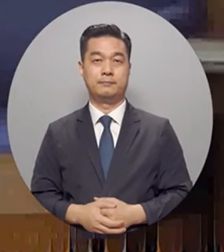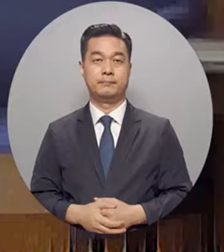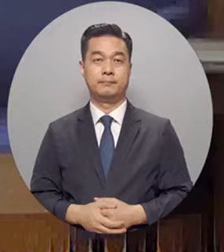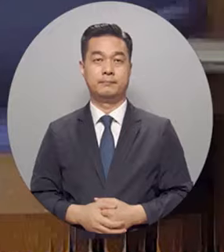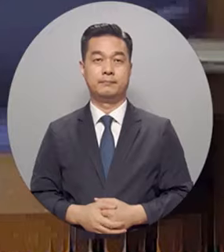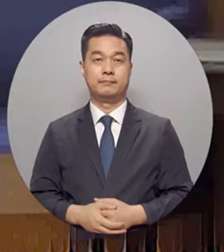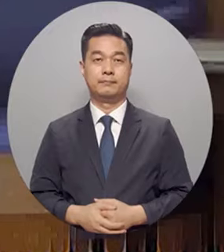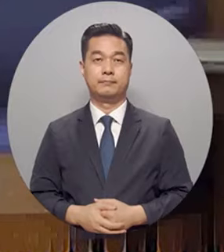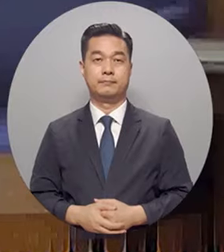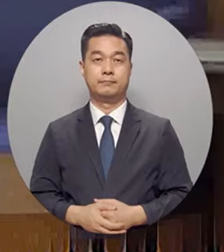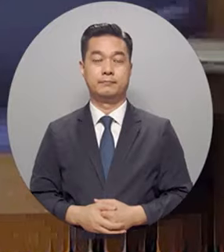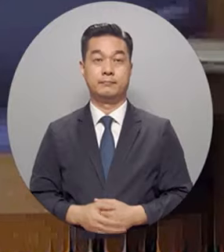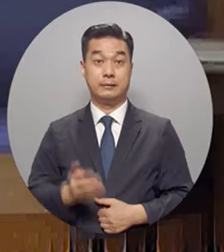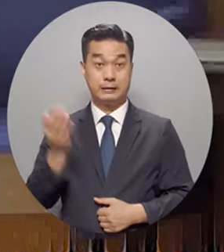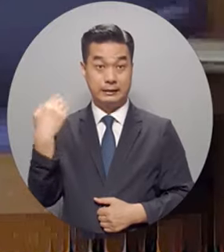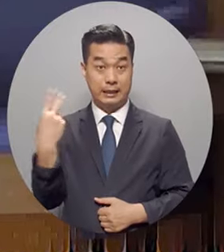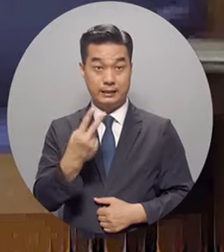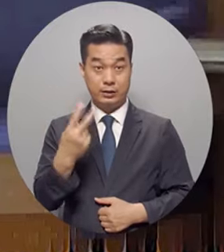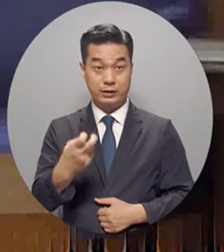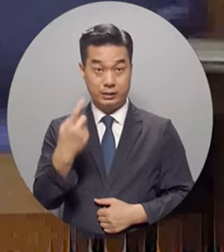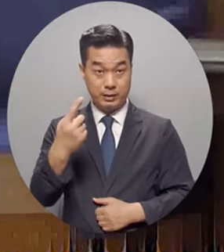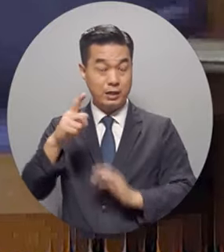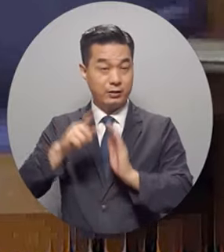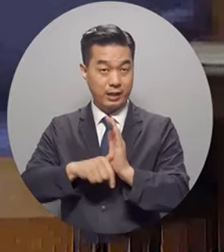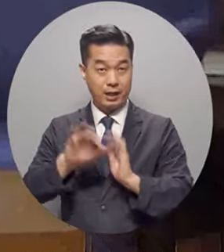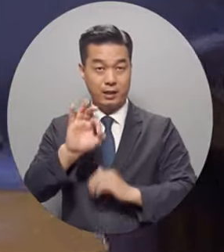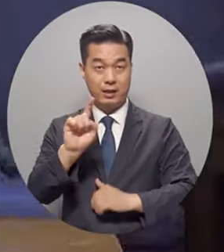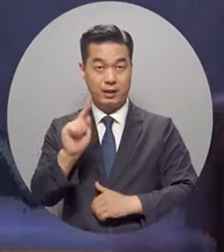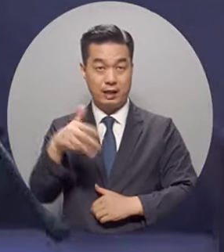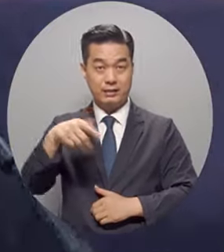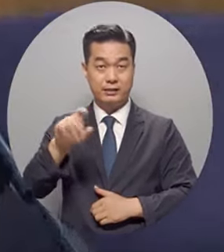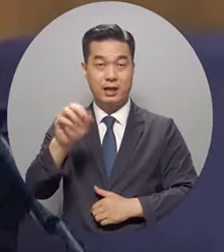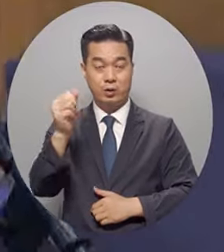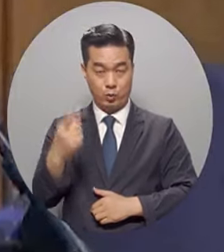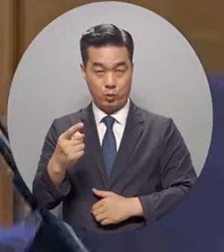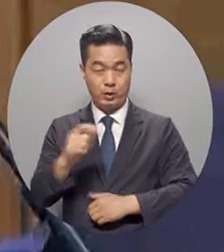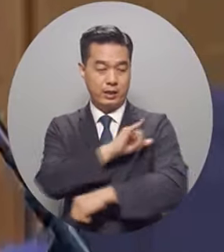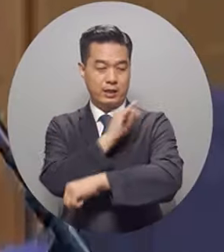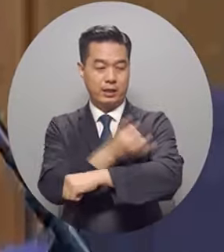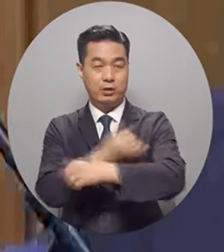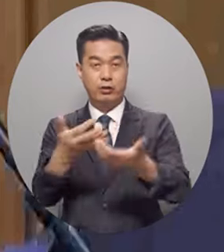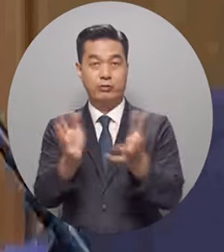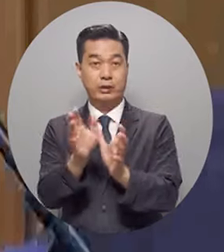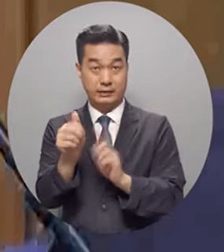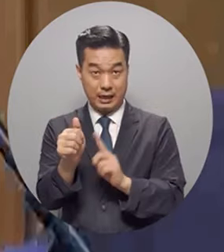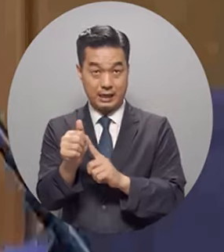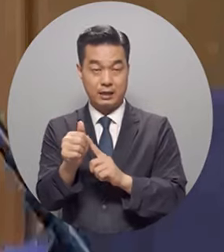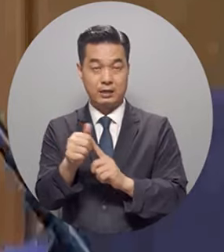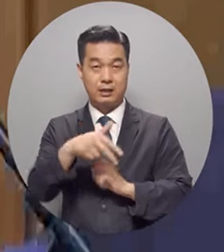기자입니다 지난 2021년 안창 국가인권위원장 후보자는